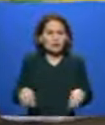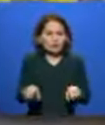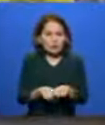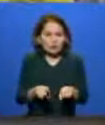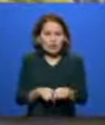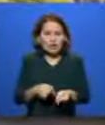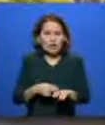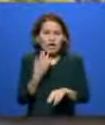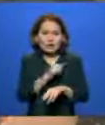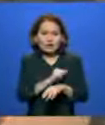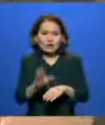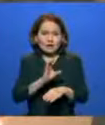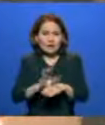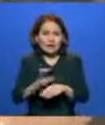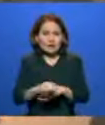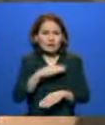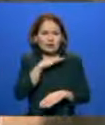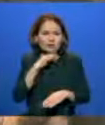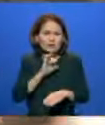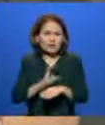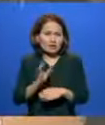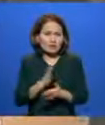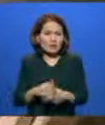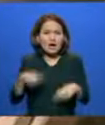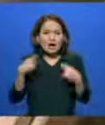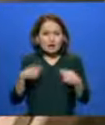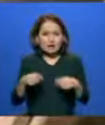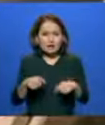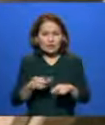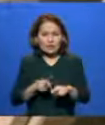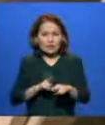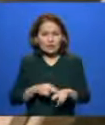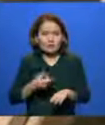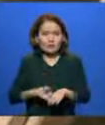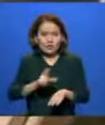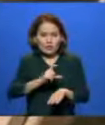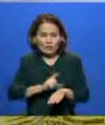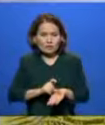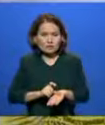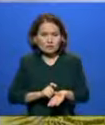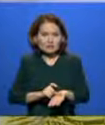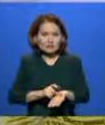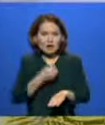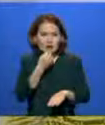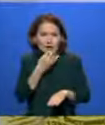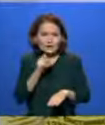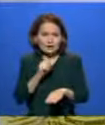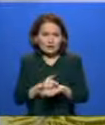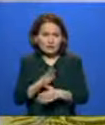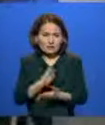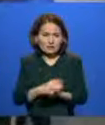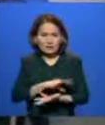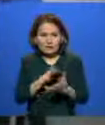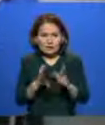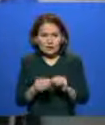Ақтөбеде дайындалған құс етінің дәмін татады. Саудада тартымды болу үшін сыртқы қаптамасы да жаңартылмақ. Ақсәуле Байменшина, Болат